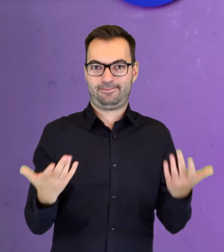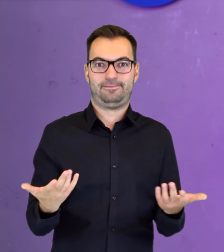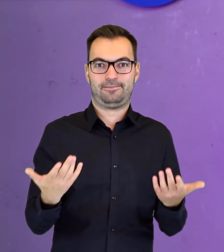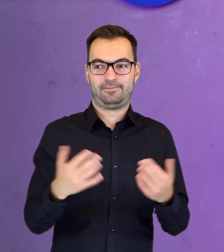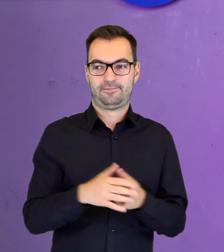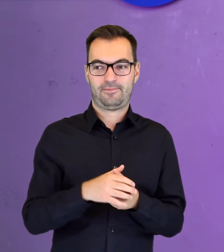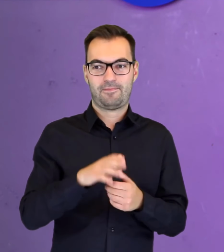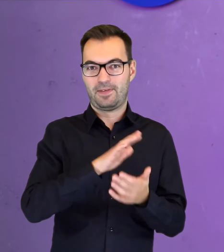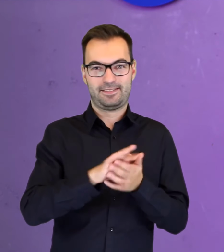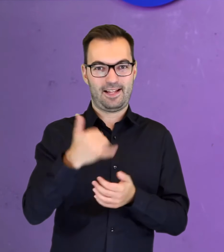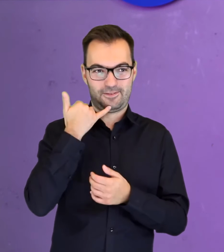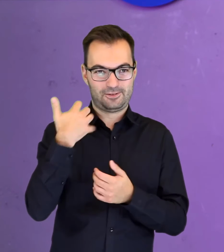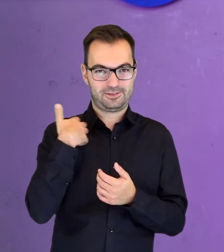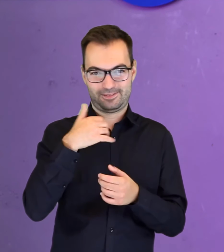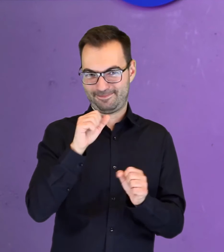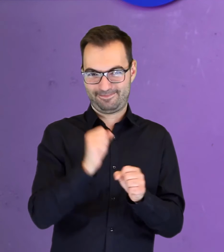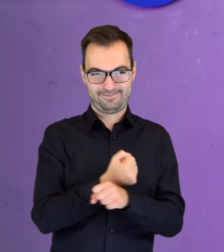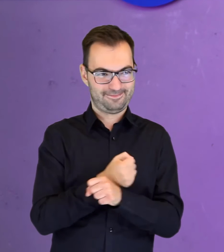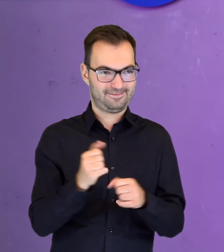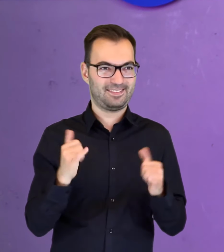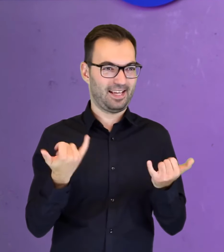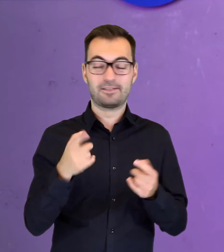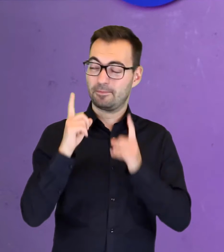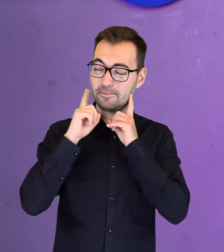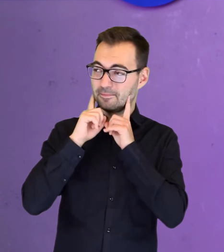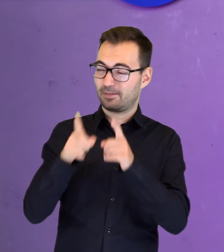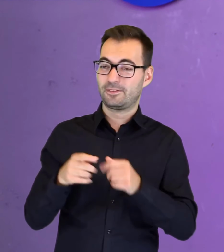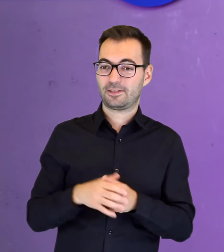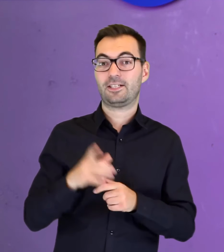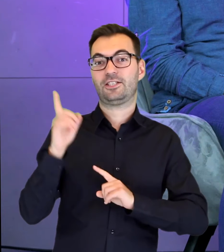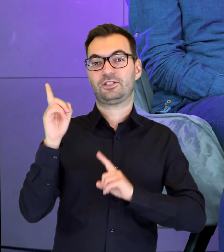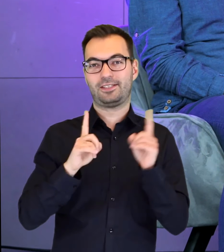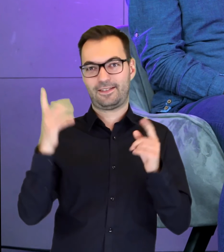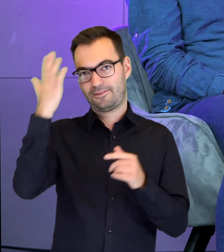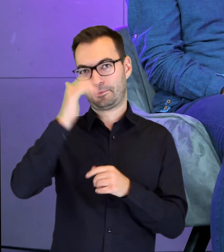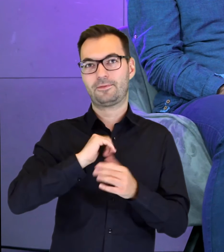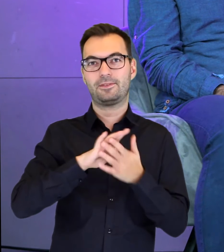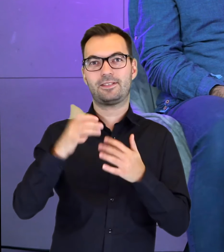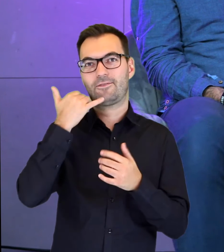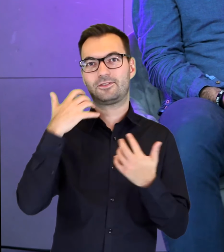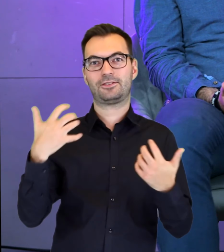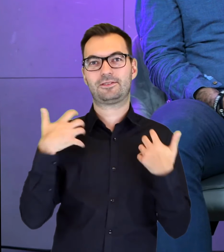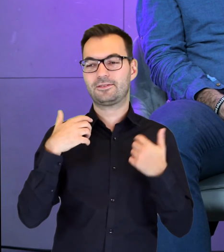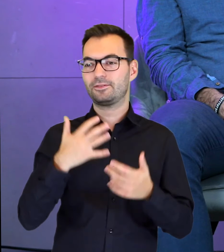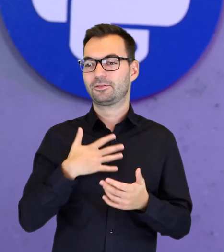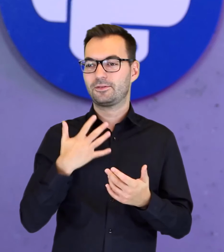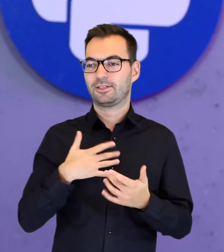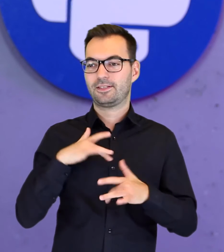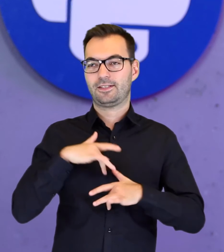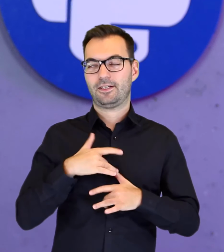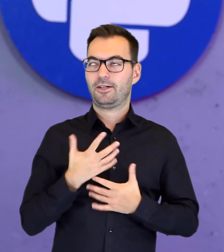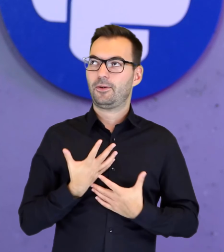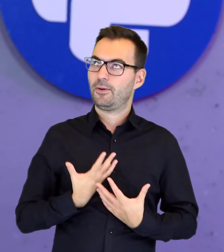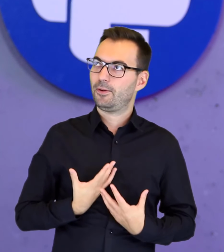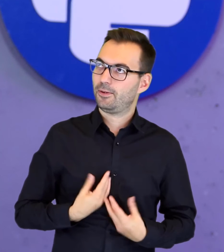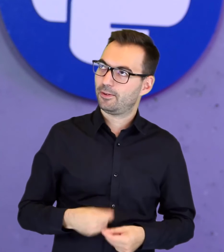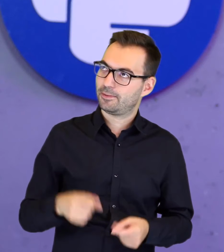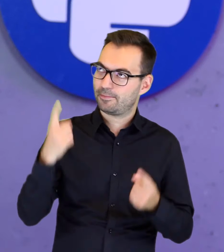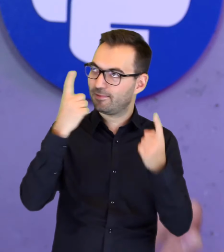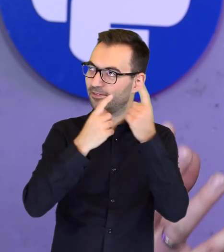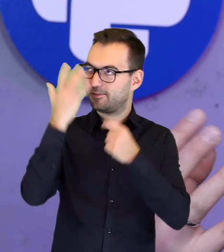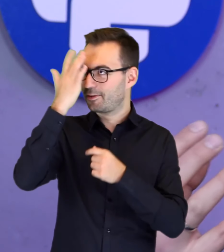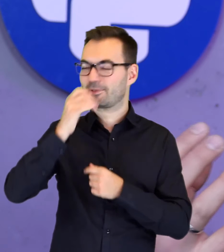Atari ale dzisiaj nie wyobrażamy sobie życia bez telefonów To prawda Chociaż czasem jak se wyobrażam życia bez